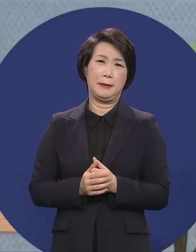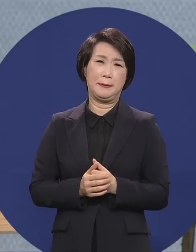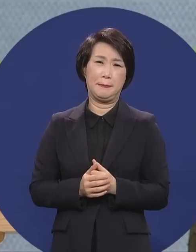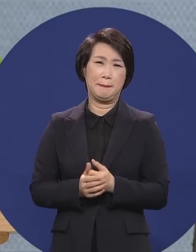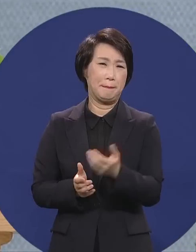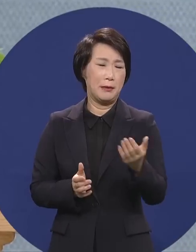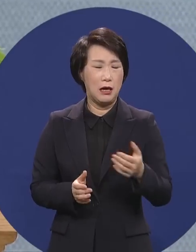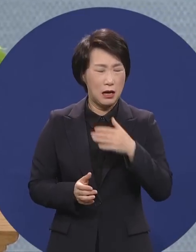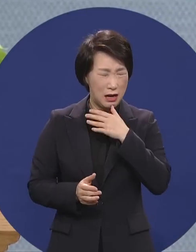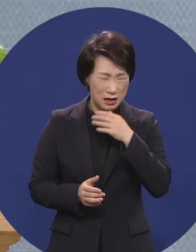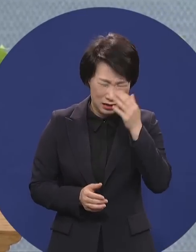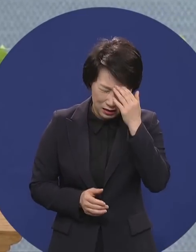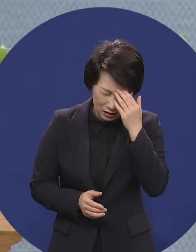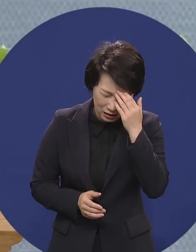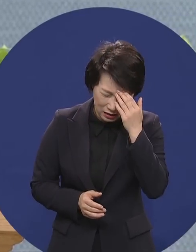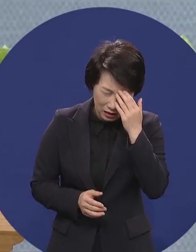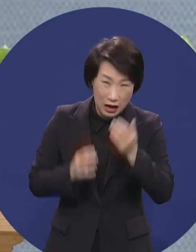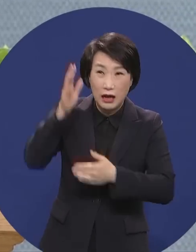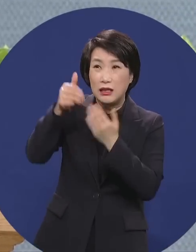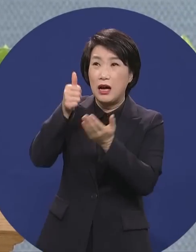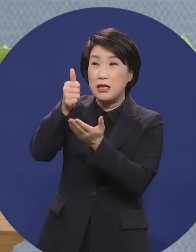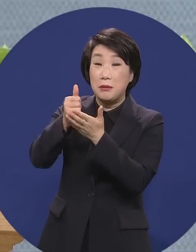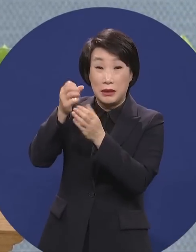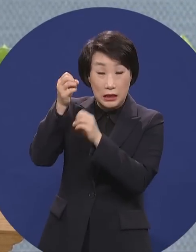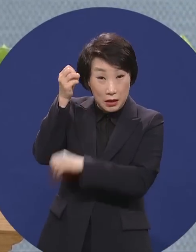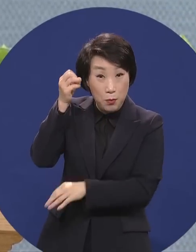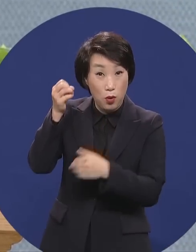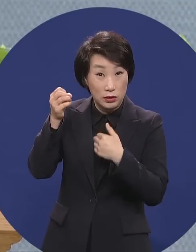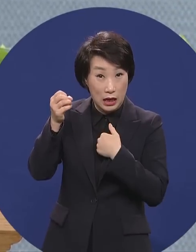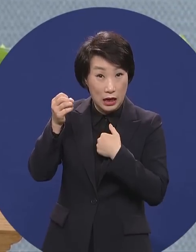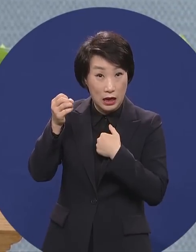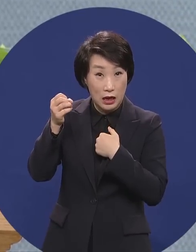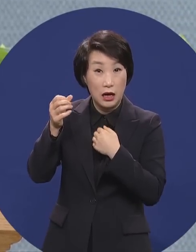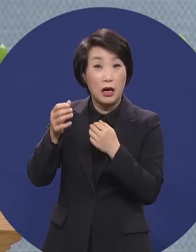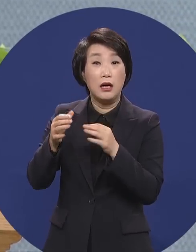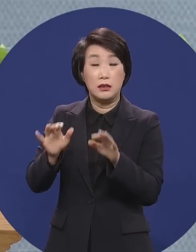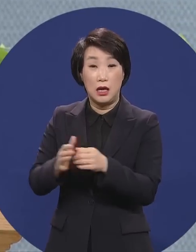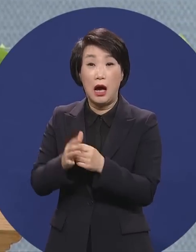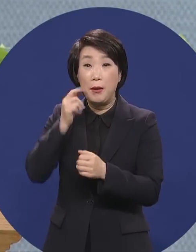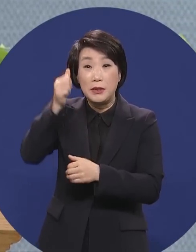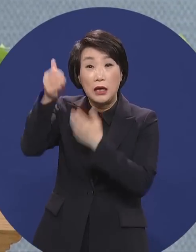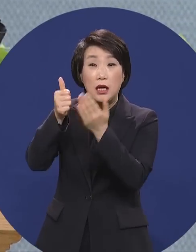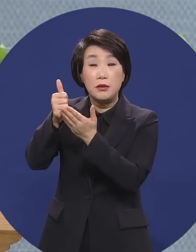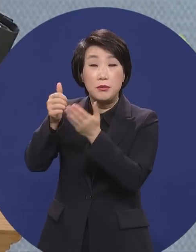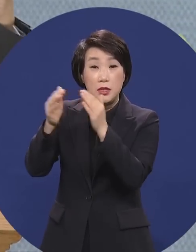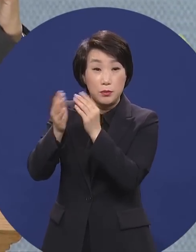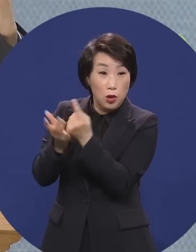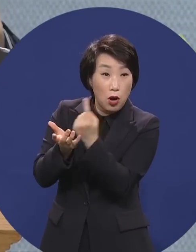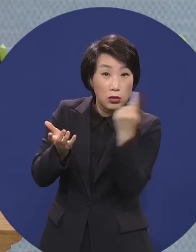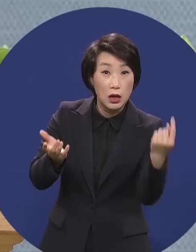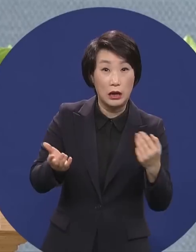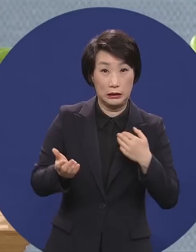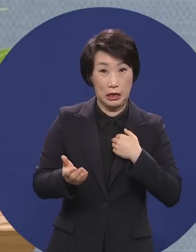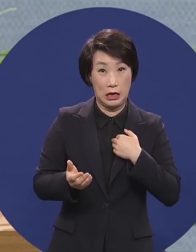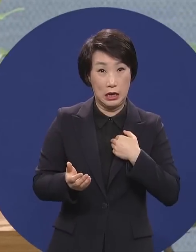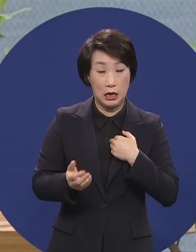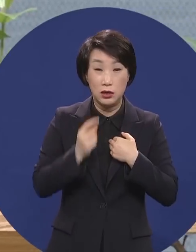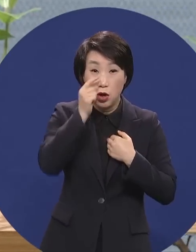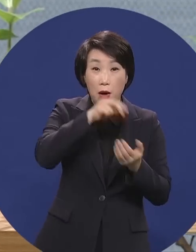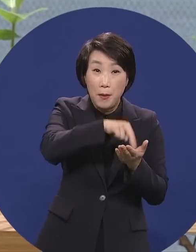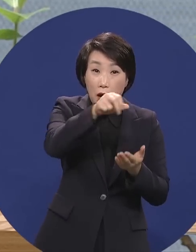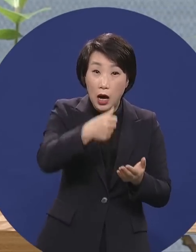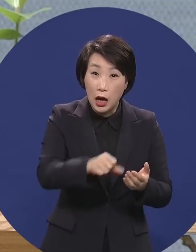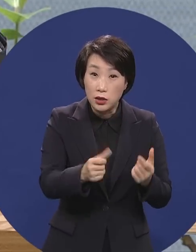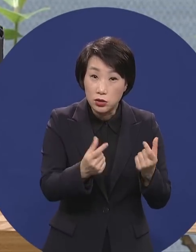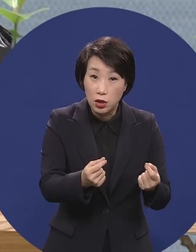생각하면, 내가 하나님이라는 근본적인 본질의 아버지 집을 떠나서 내가